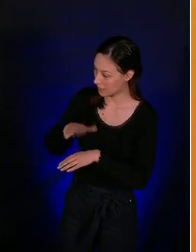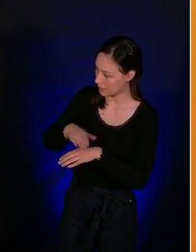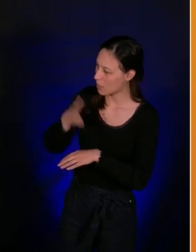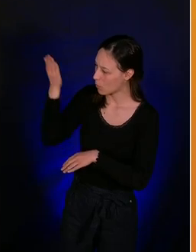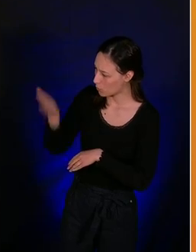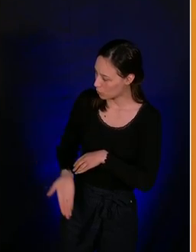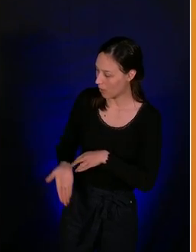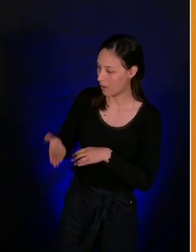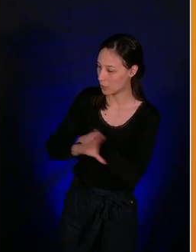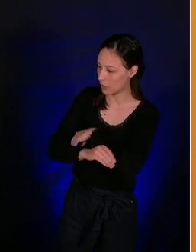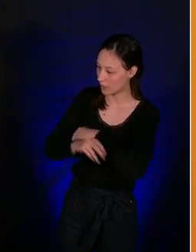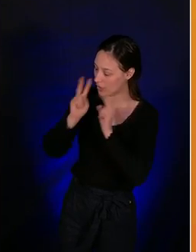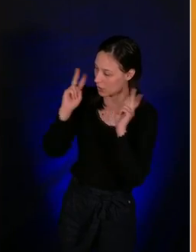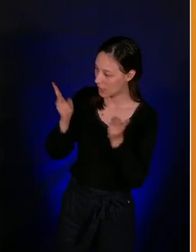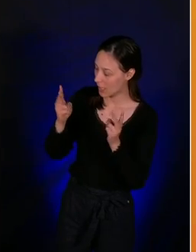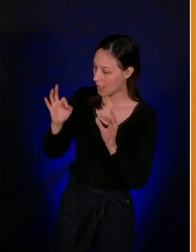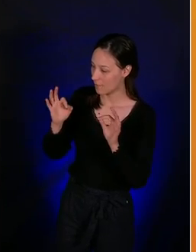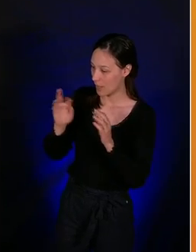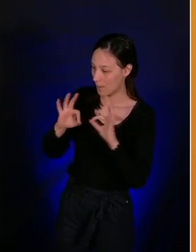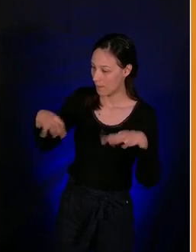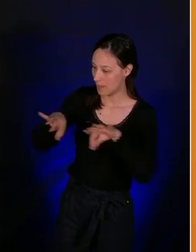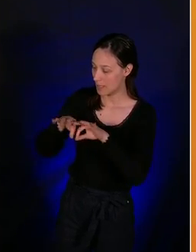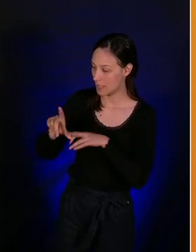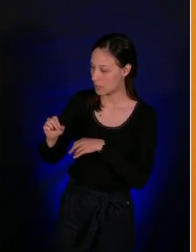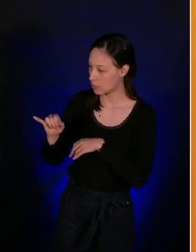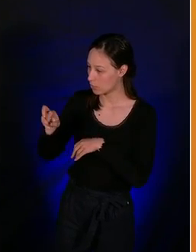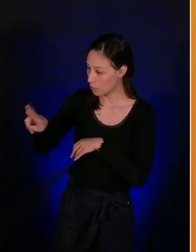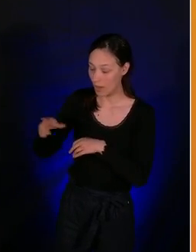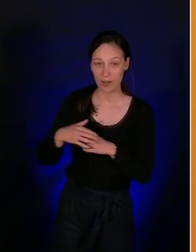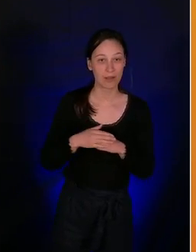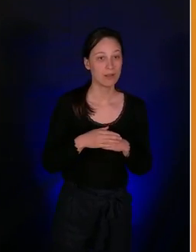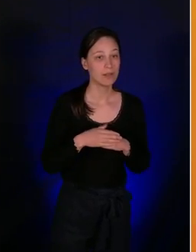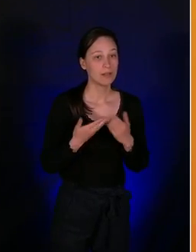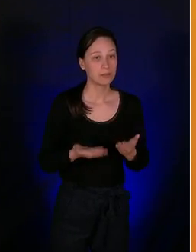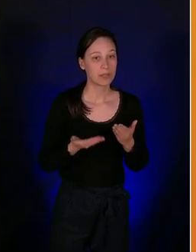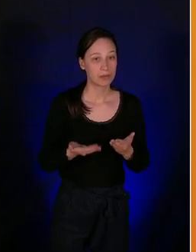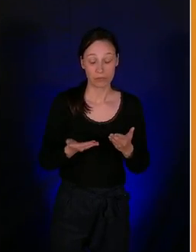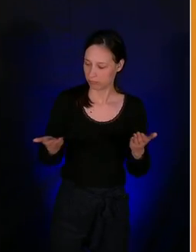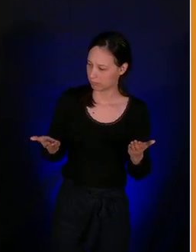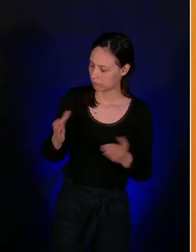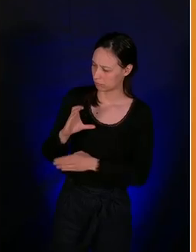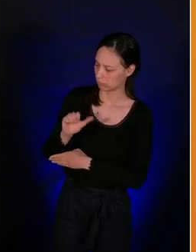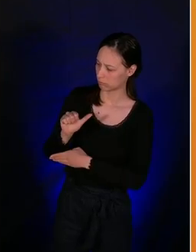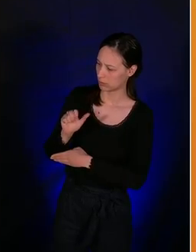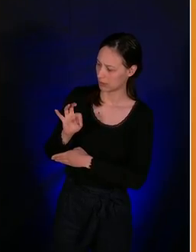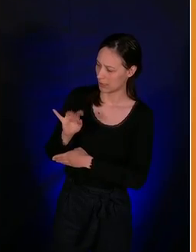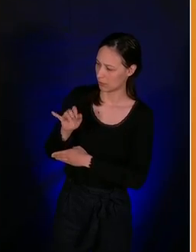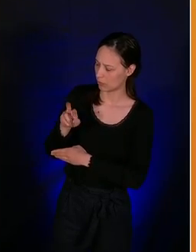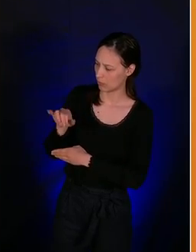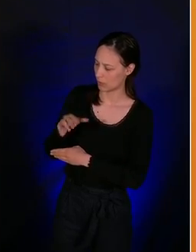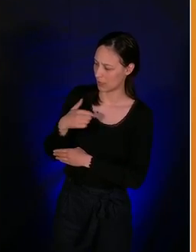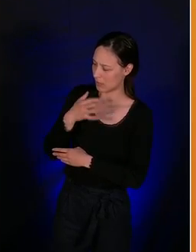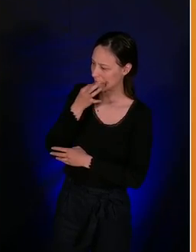Loire. Sont à la tribune, donc, Catherine. Pourquoi on m'a écrit Christine ? Voilà. Je savais que c'était Catherine, en